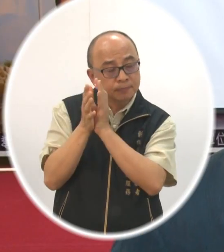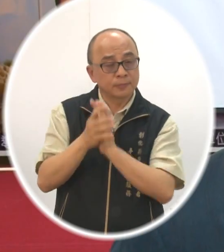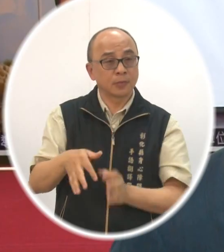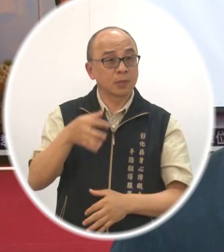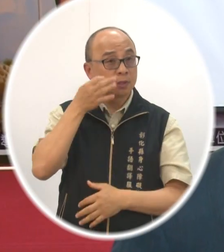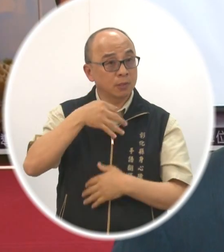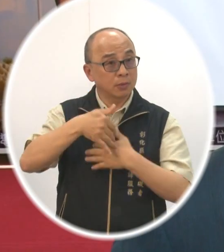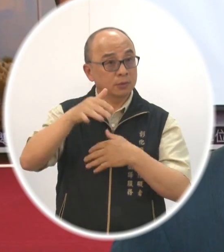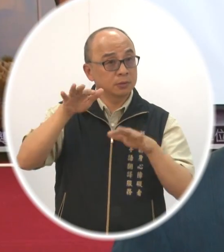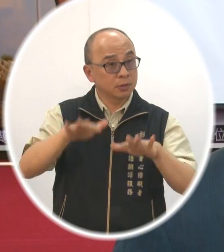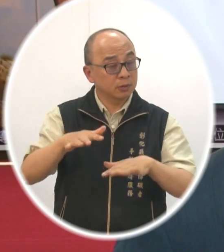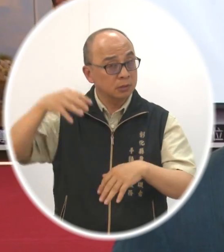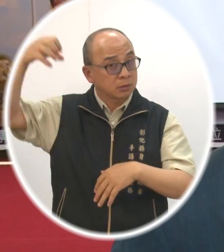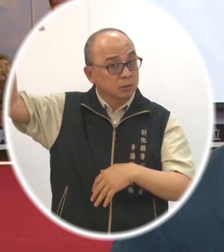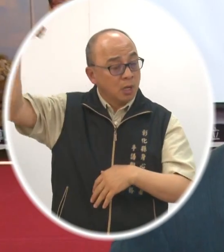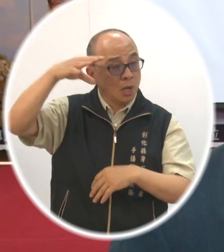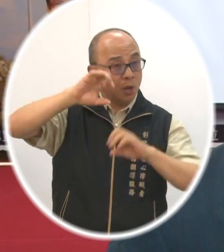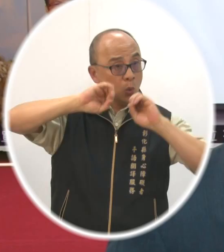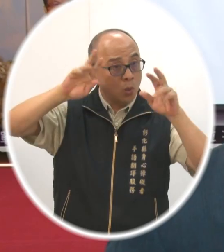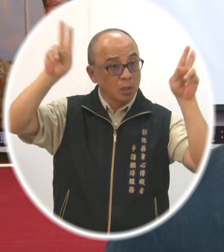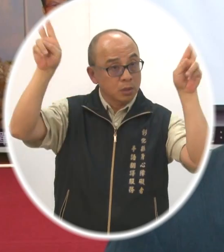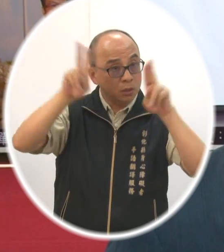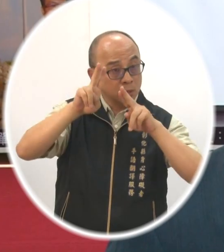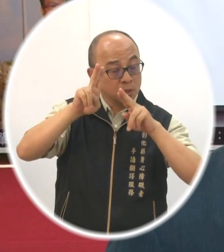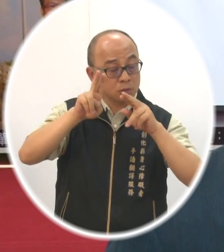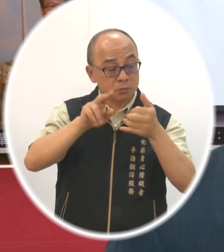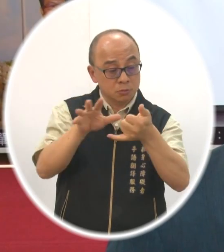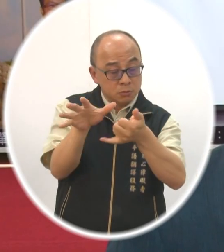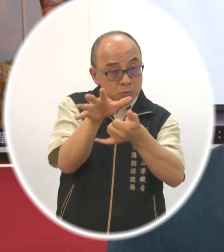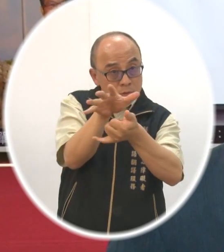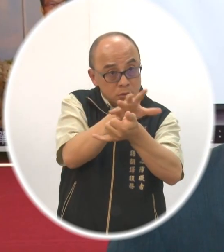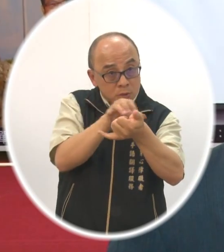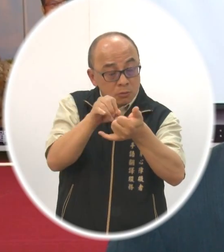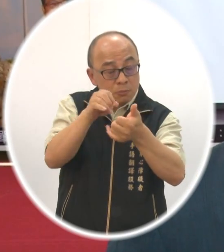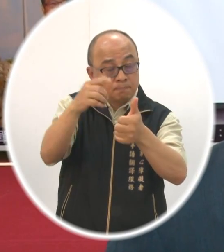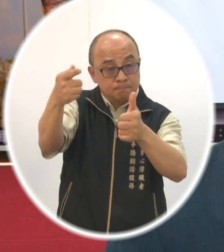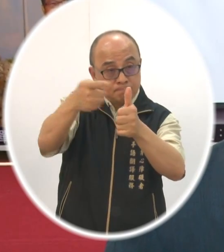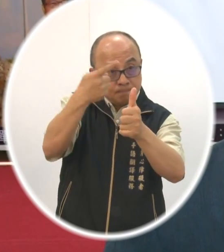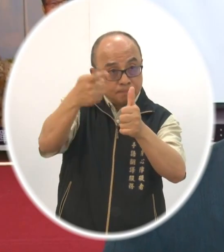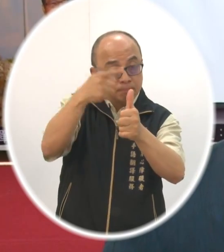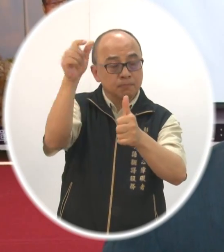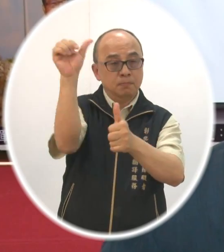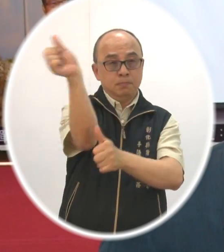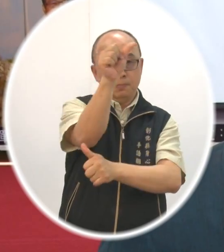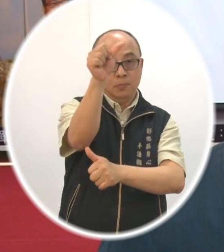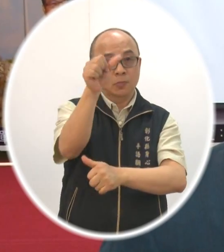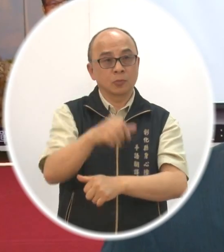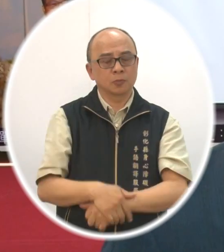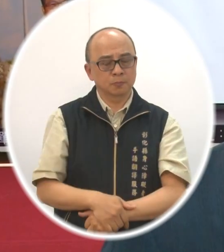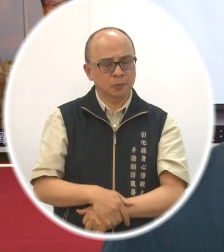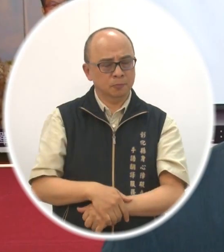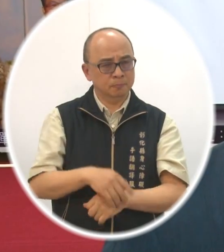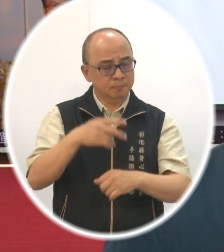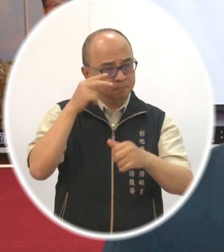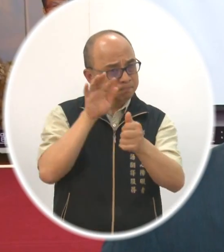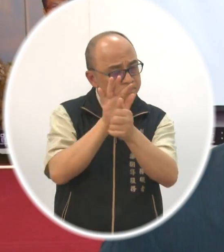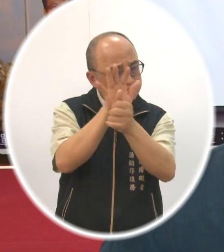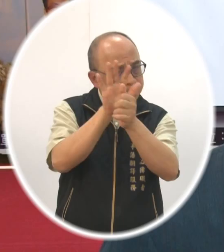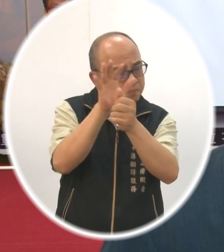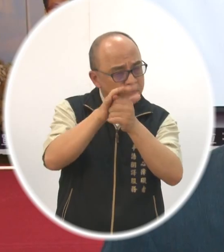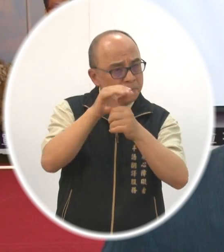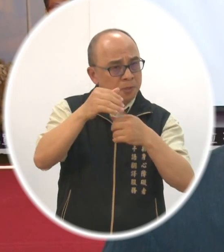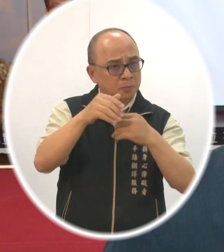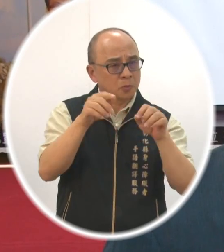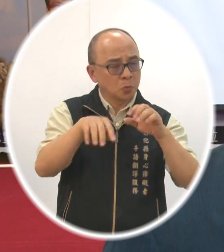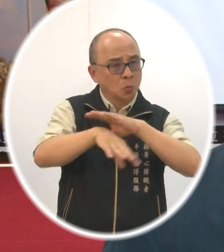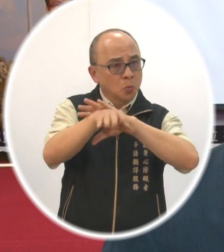彰化县现在的一个整个太阳光电是大概全台排名第五大的一个设置量，那事实上还有很大的潜力。那我想我们